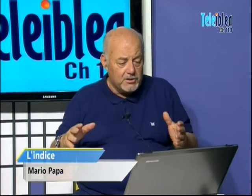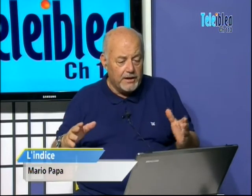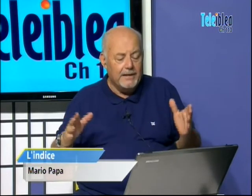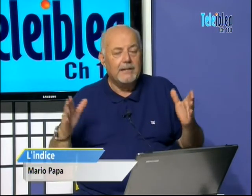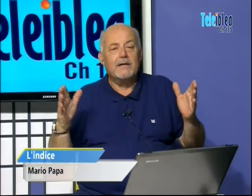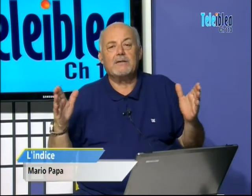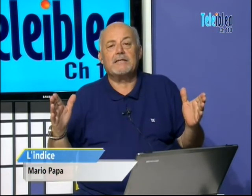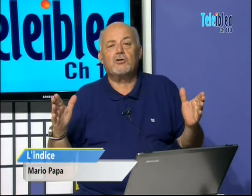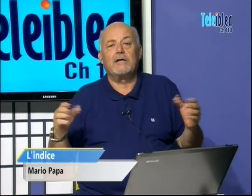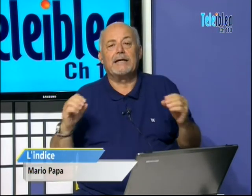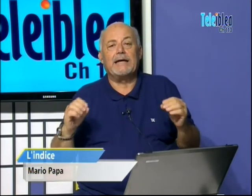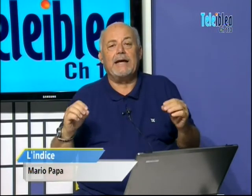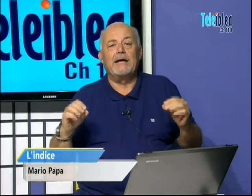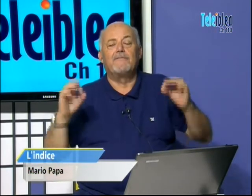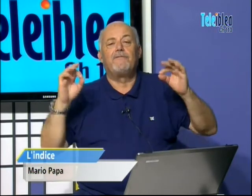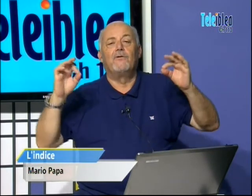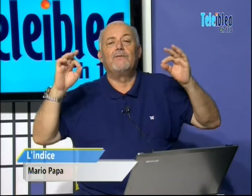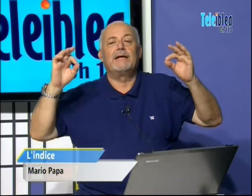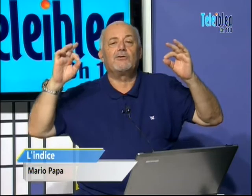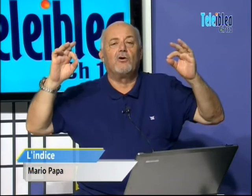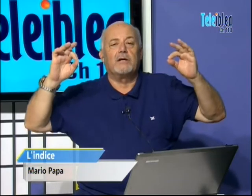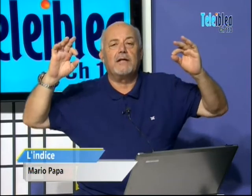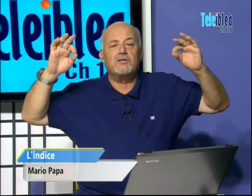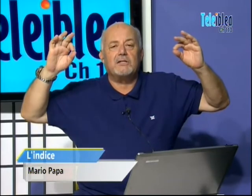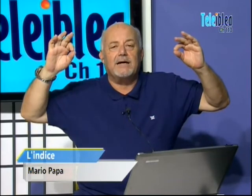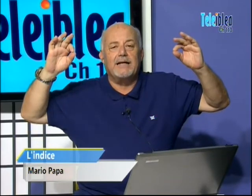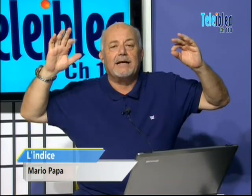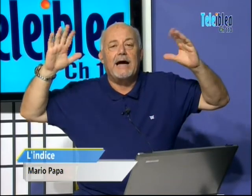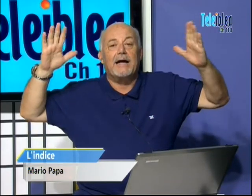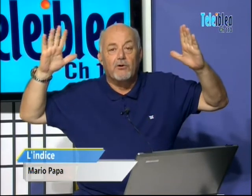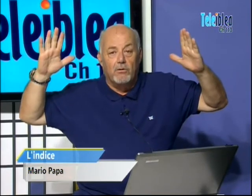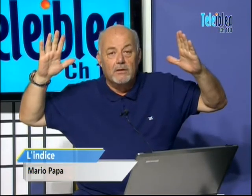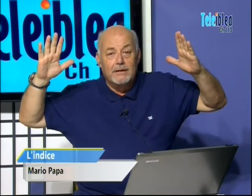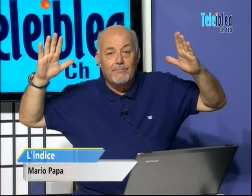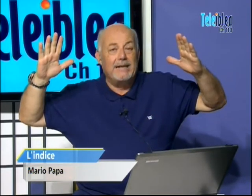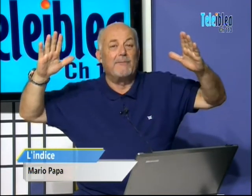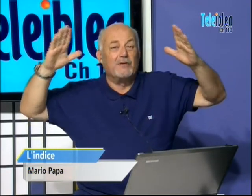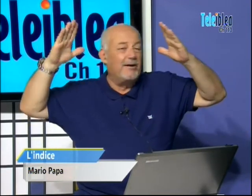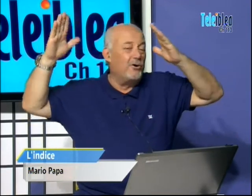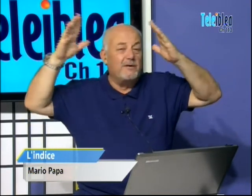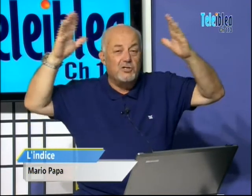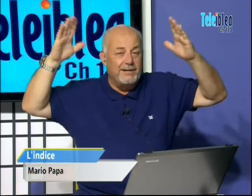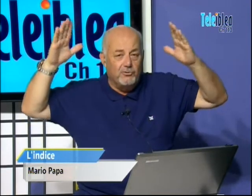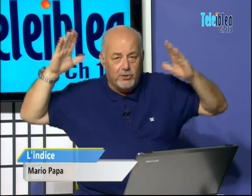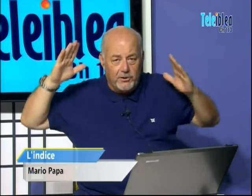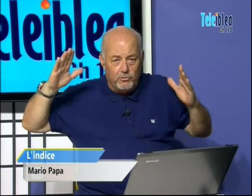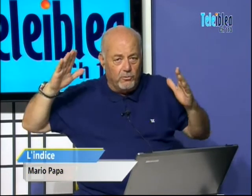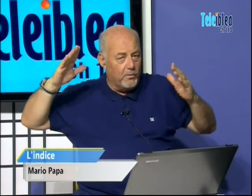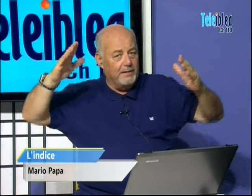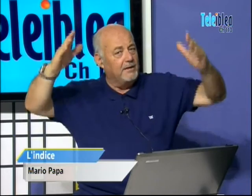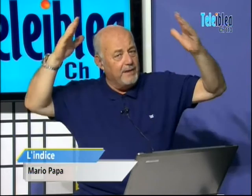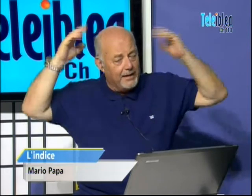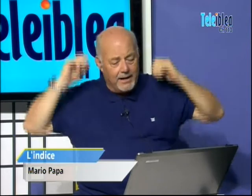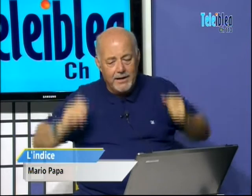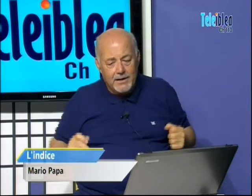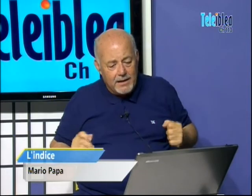prossimi giorni, questa storia che il fondatore della città del Cairo, parliamo del 931, quindi